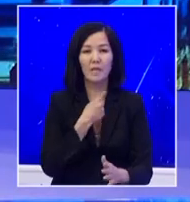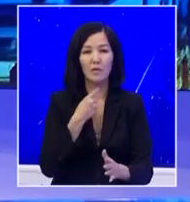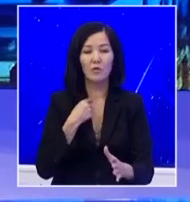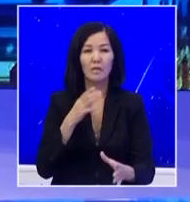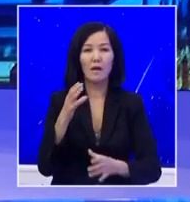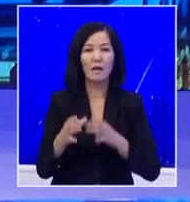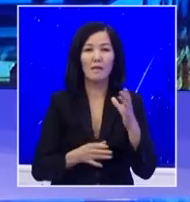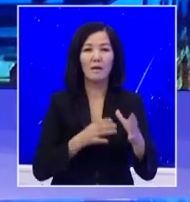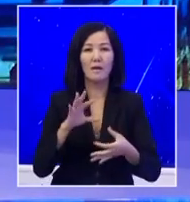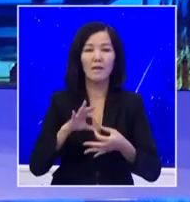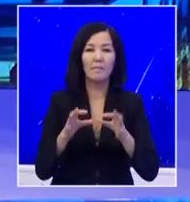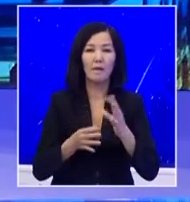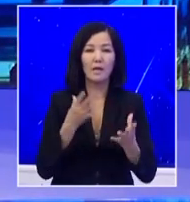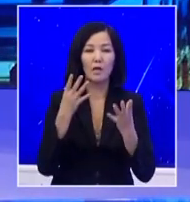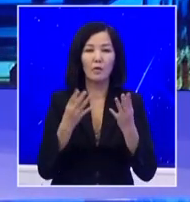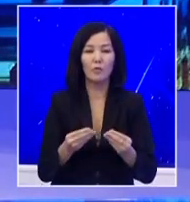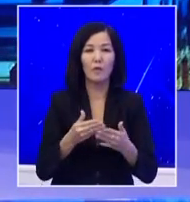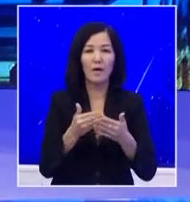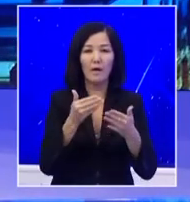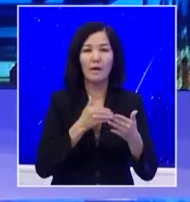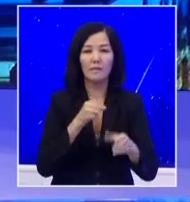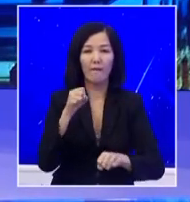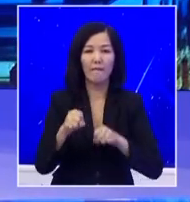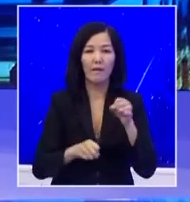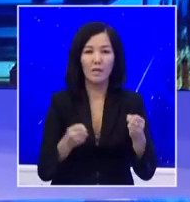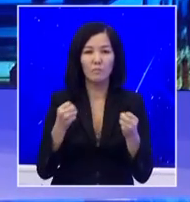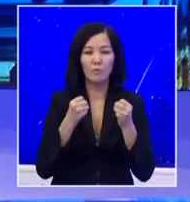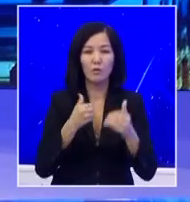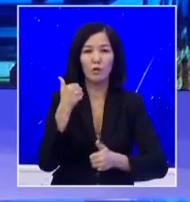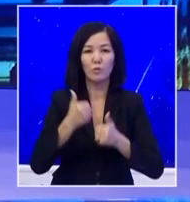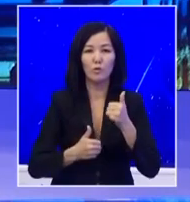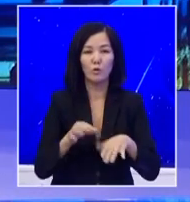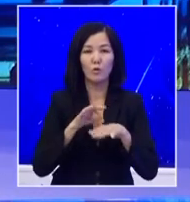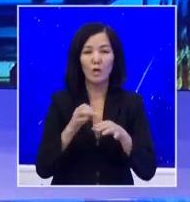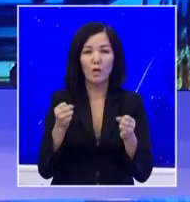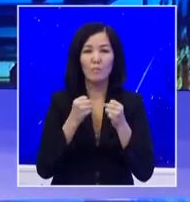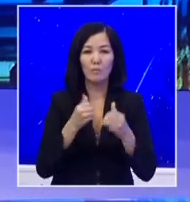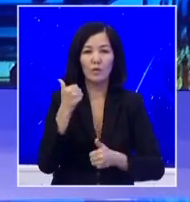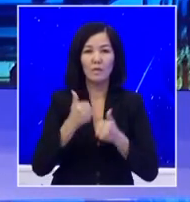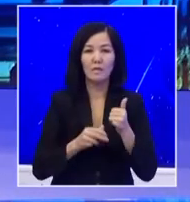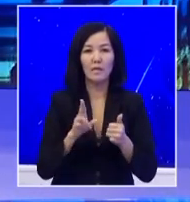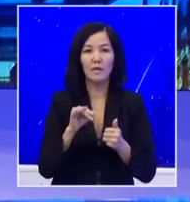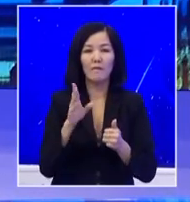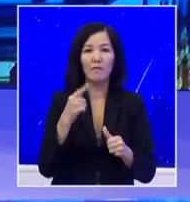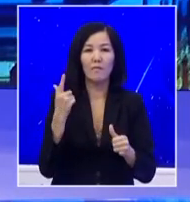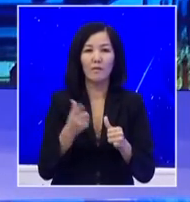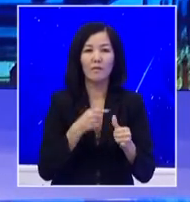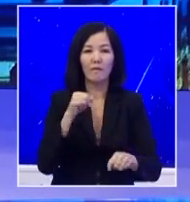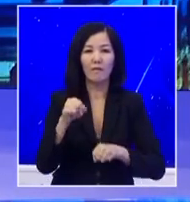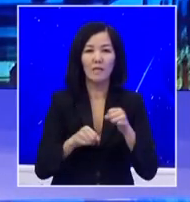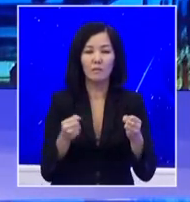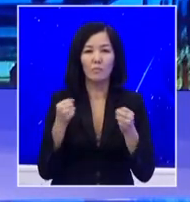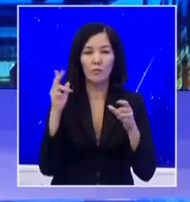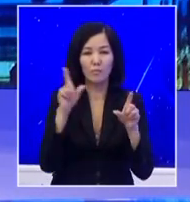Талдықорғанда халықаралық олимпиада күні қарсаңында велоспорттан ашық турнир өтті. Спорттық сайысты Андрей Кивилев атындағы велоспорт